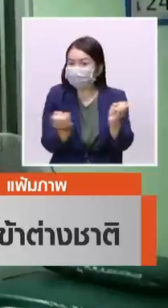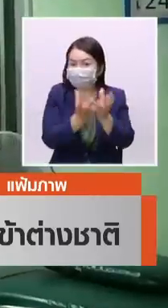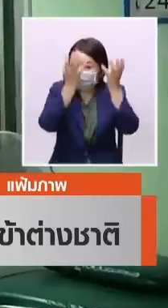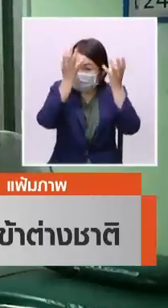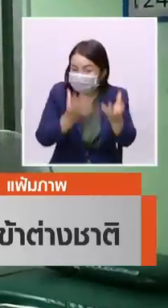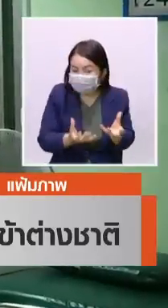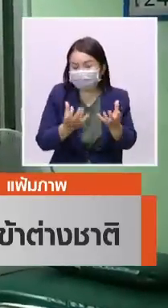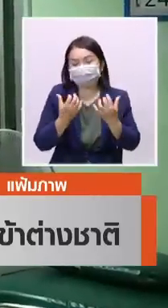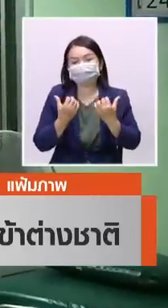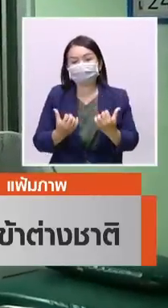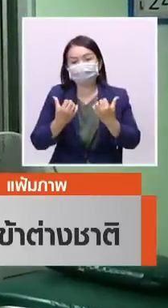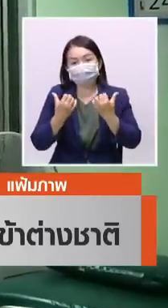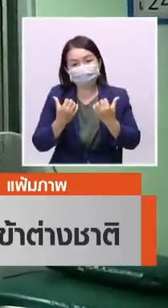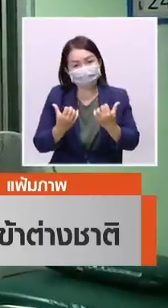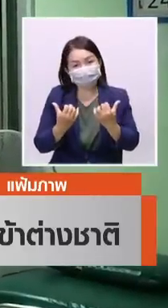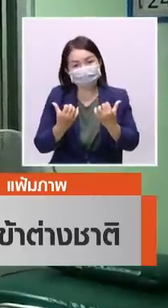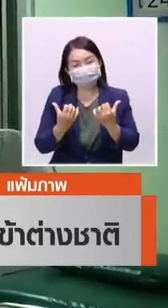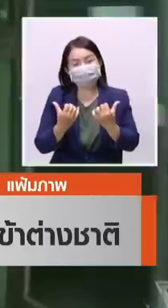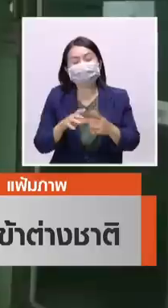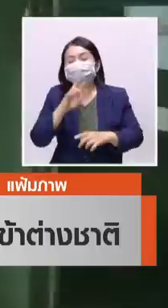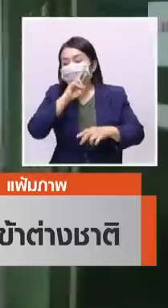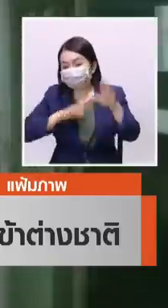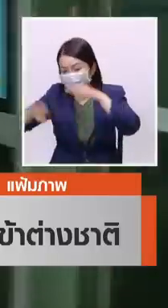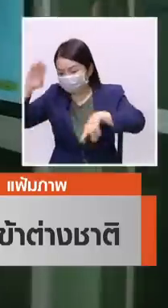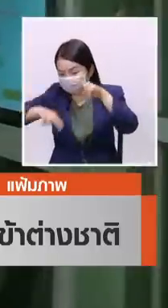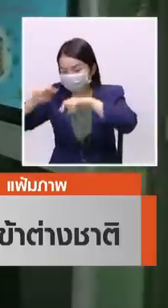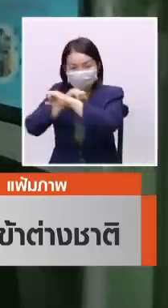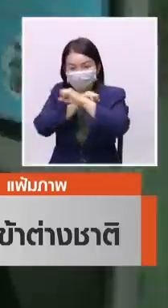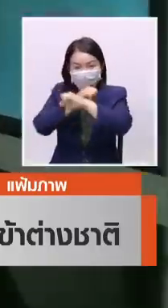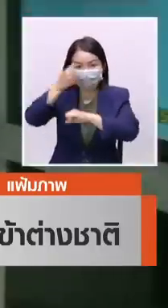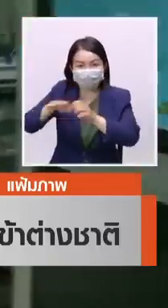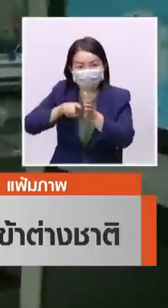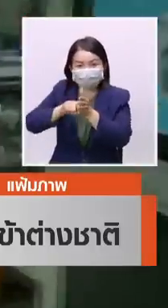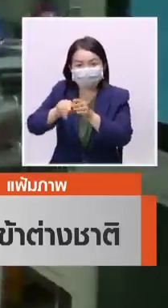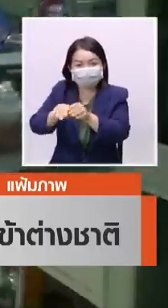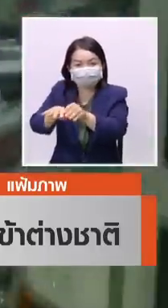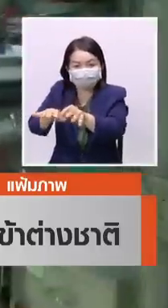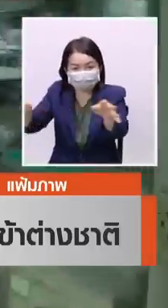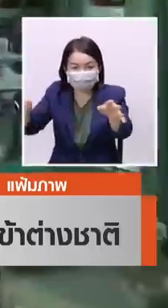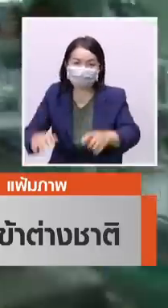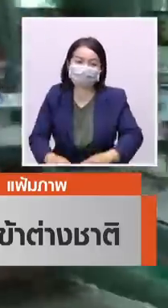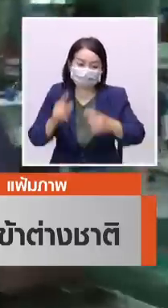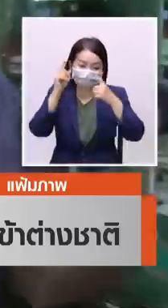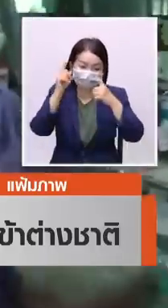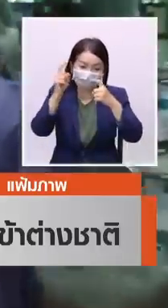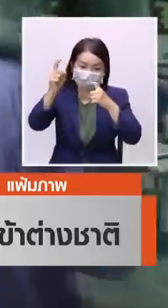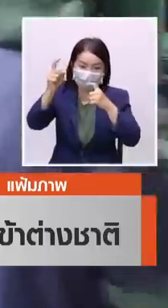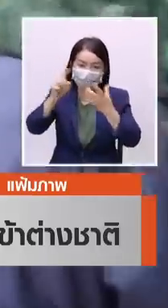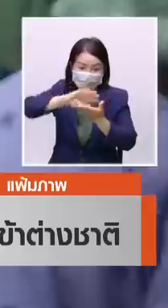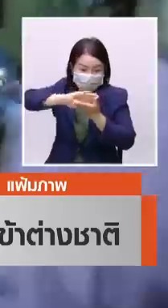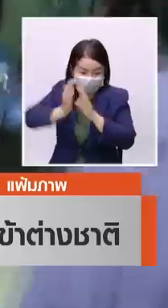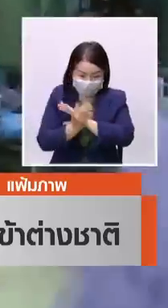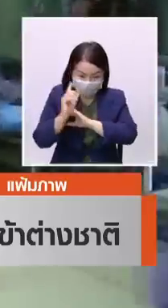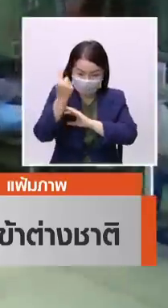ซึ่งในปัจจุบันนี้ค่ะก็ไม่ต่างกันหากควบคุมไม่ได้ปล่อยให้การระบาดเพิ่มขึ้นเสี่ยงต่อไวรัสมีความรุนแรงมากขึ้น